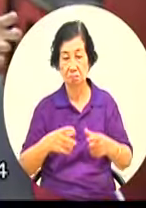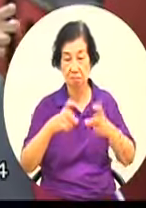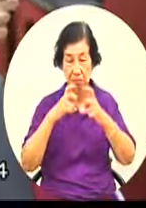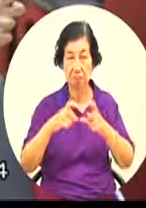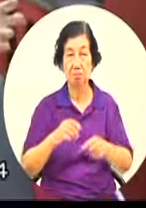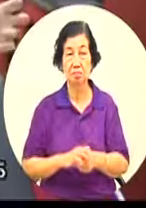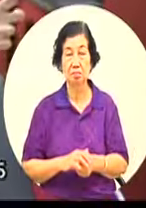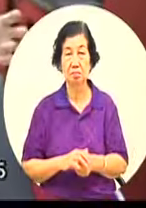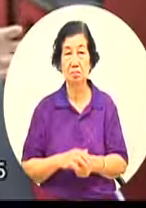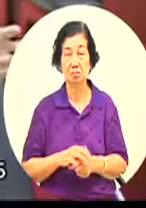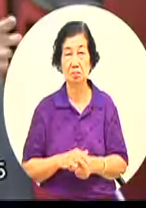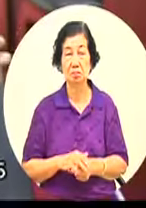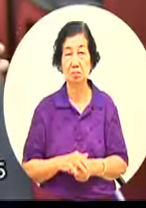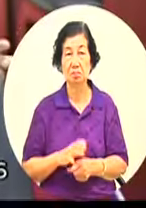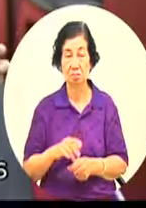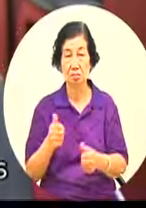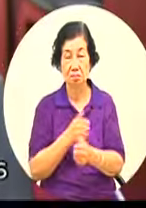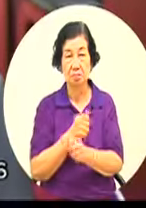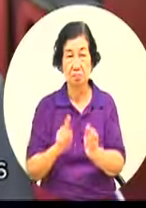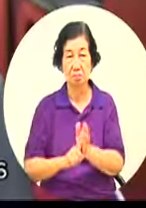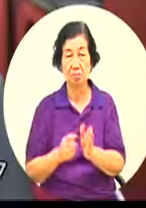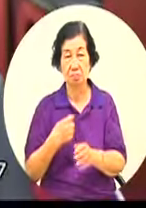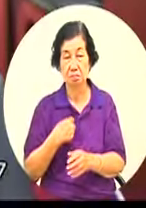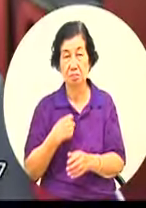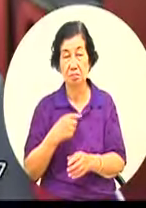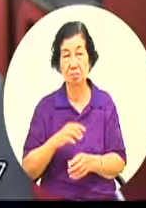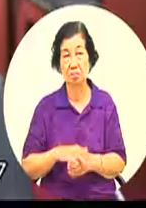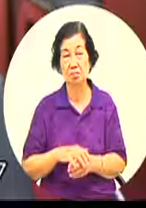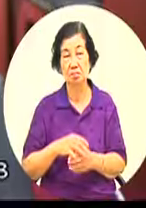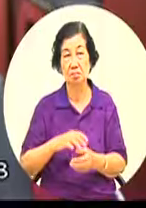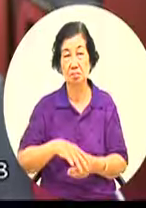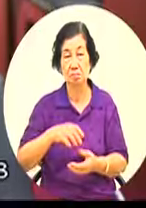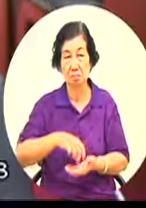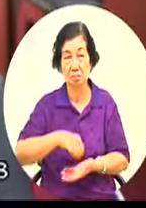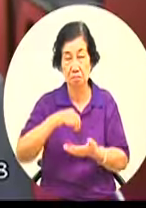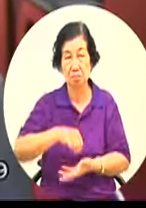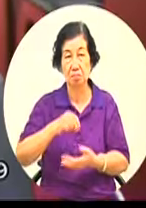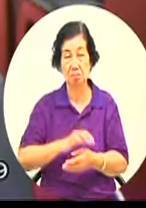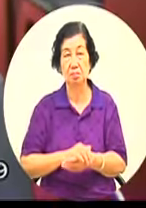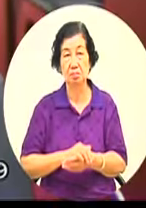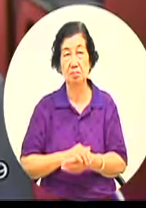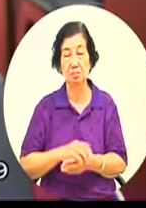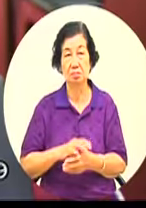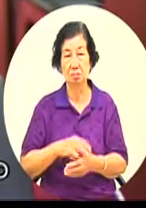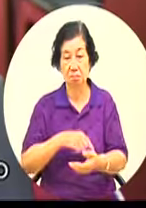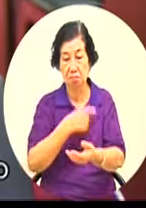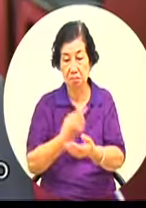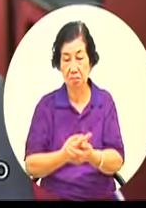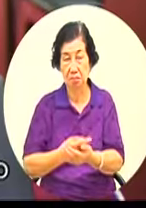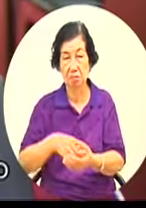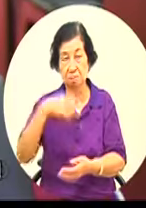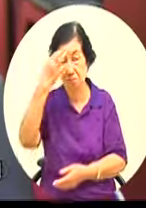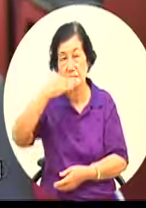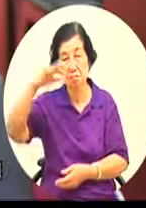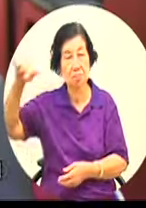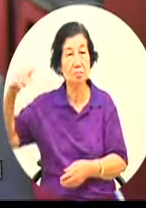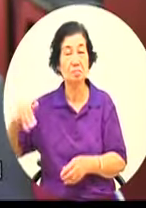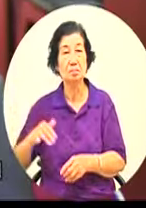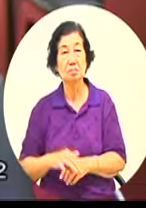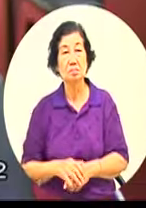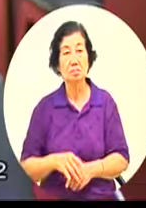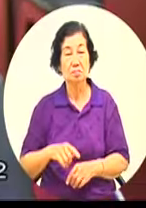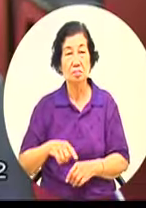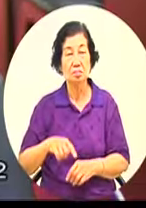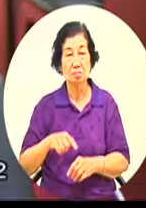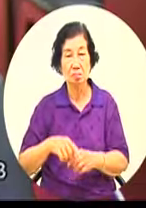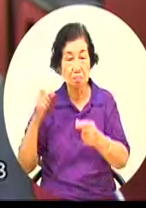个，这不仅仅代表雅静的一个建议，这还代表到我们整个凤山市民，甚至邻近区里的一个